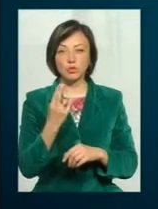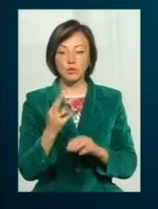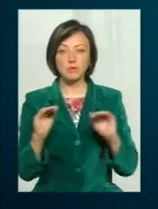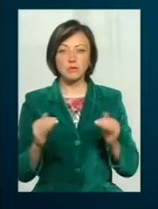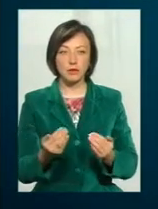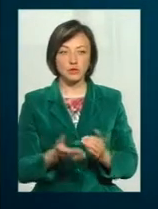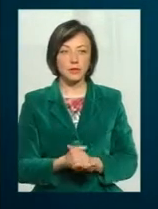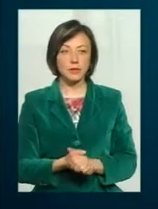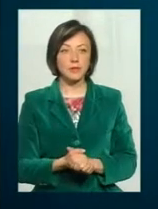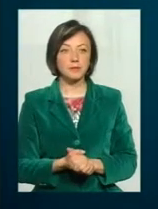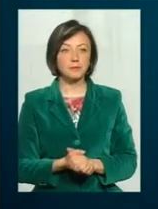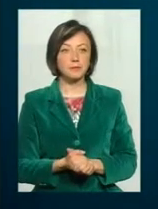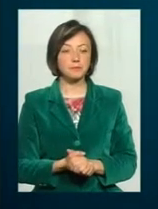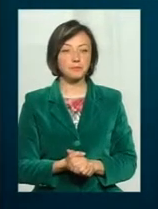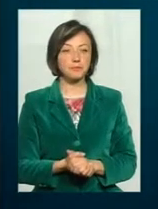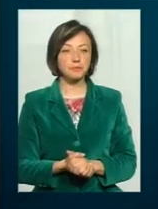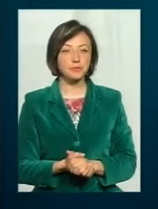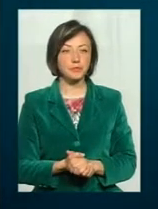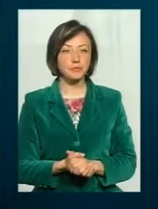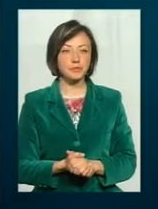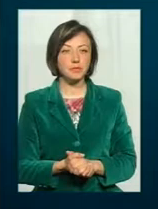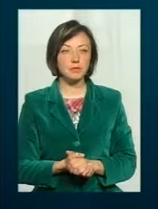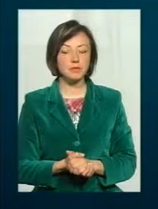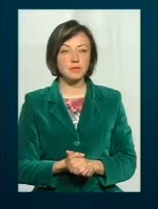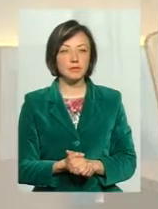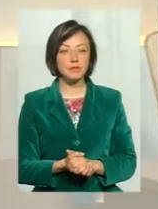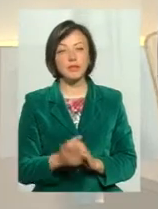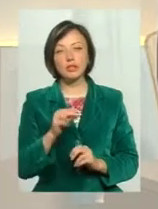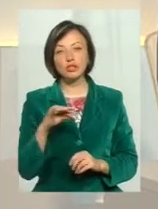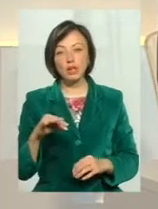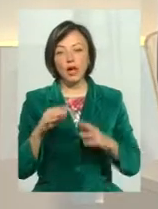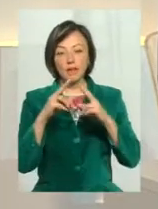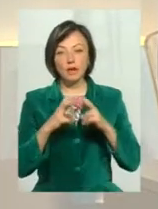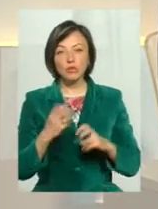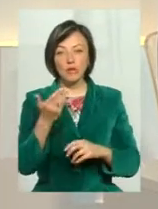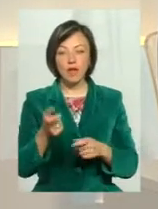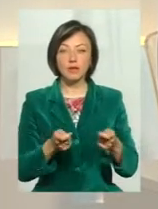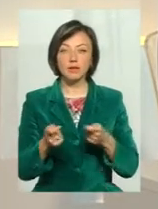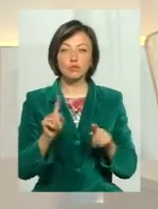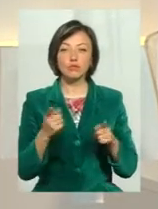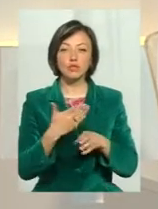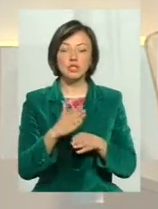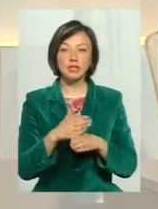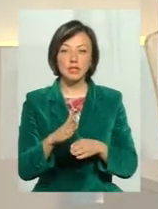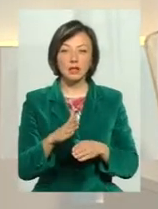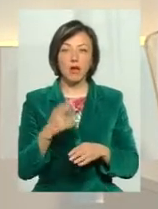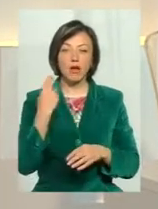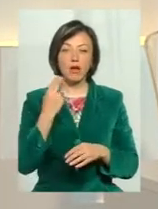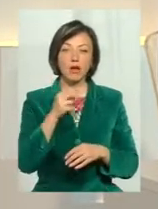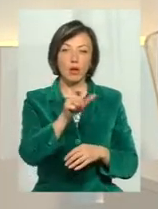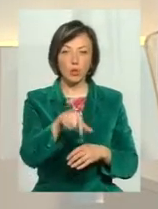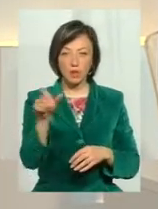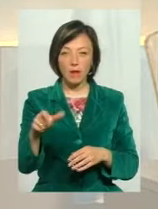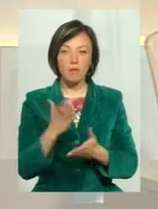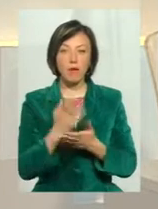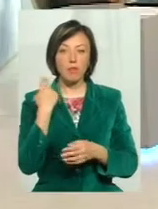зменшено. Зменшено. А чи аналізували у департаменті, чому частина субсидіантів все ж таки боргує? А